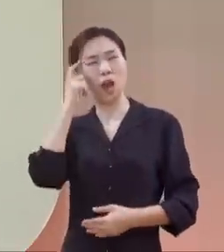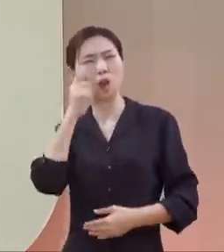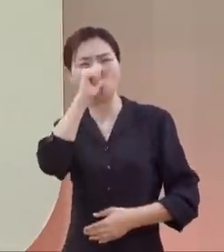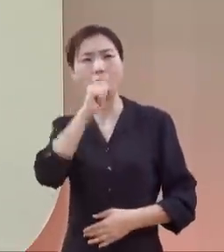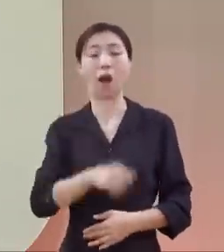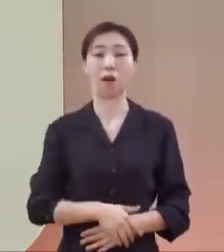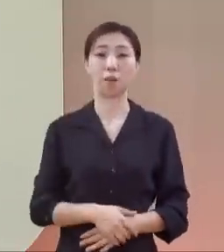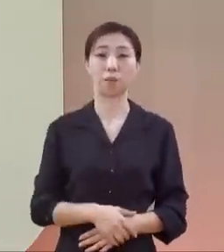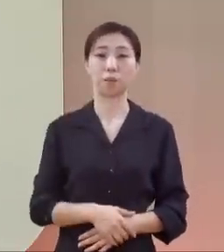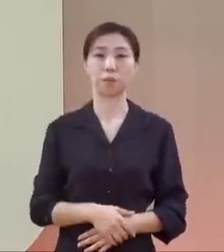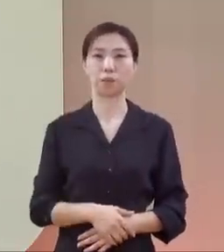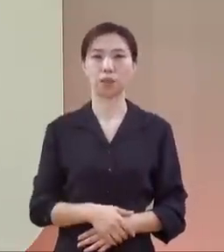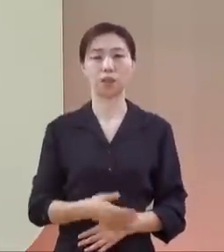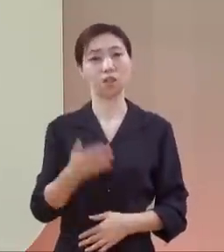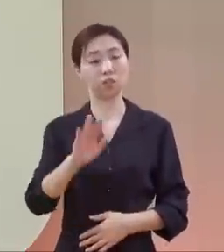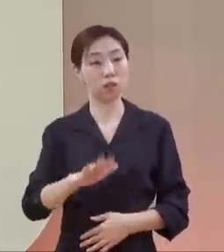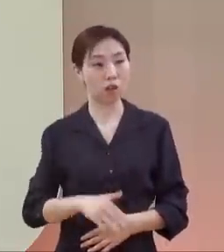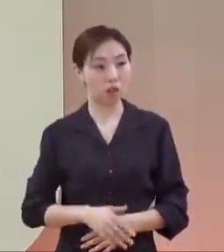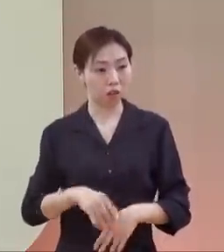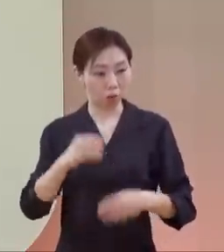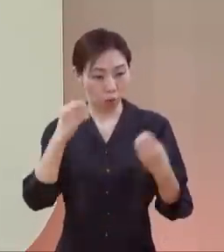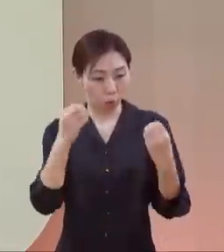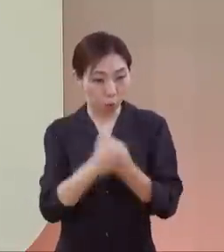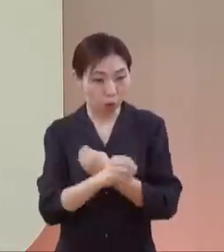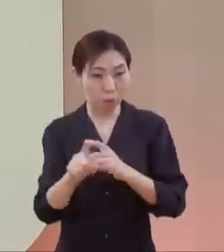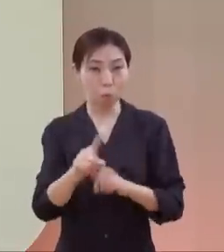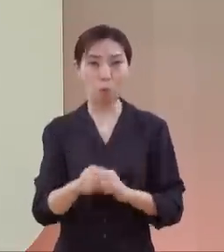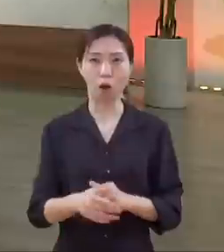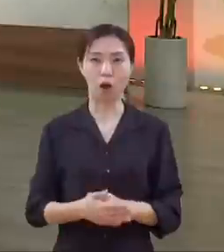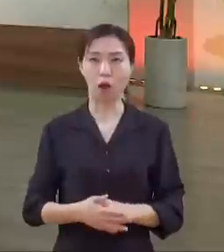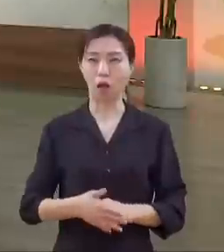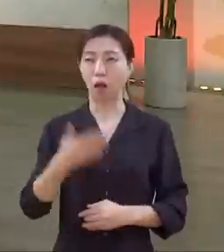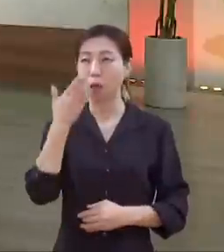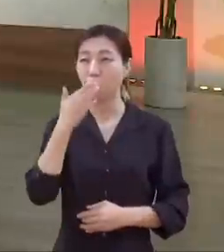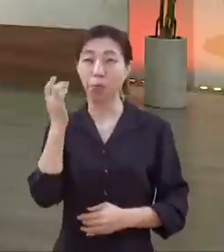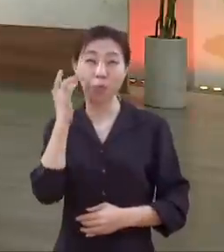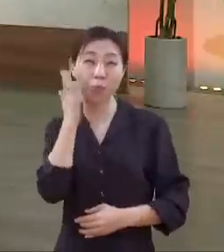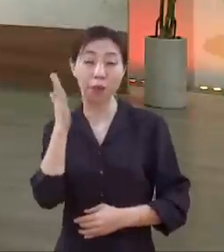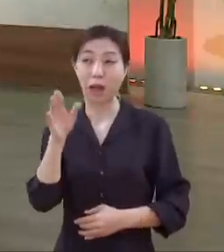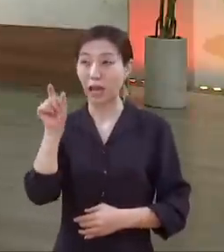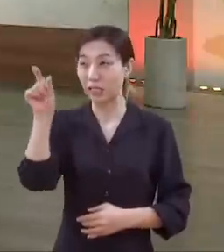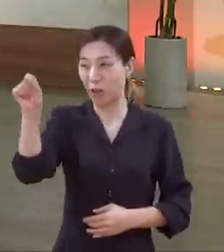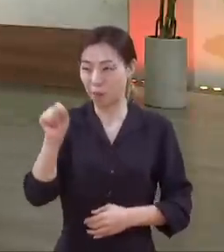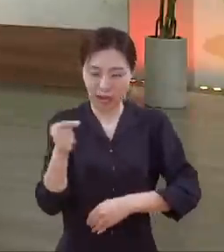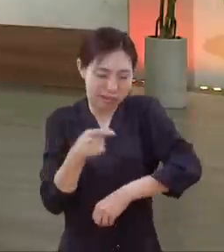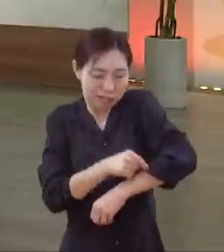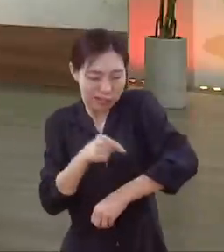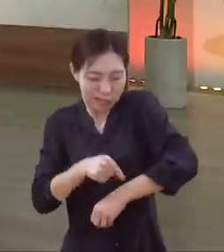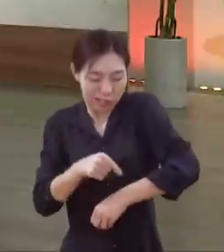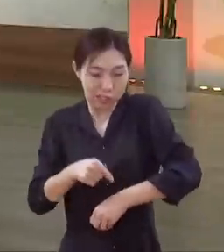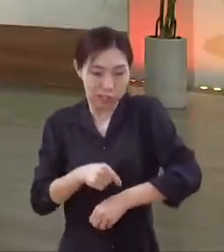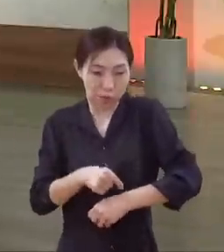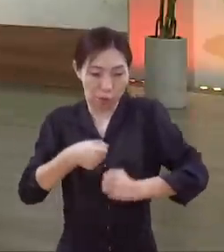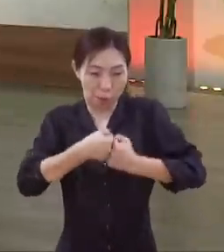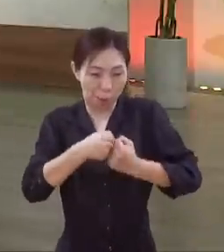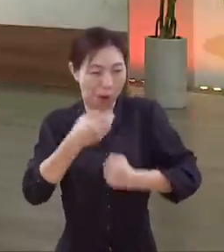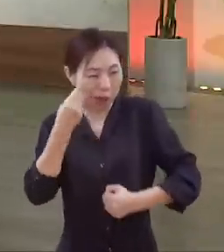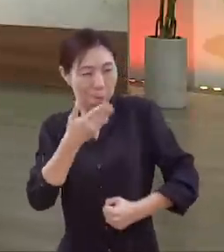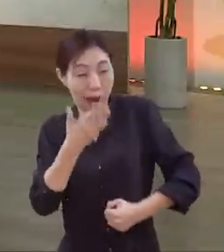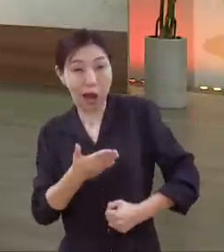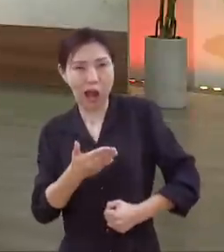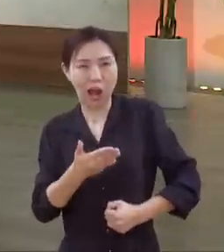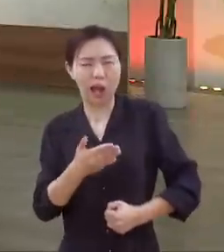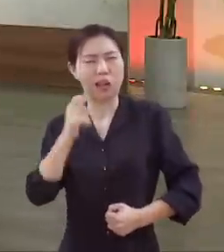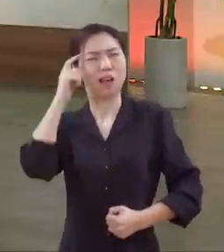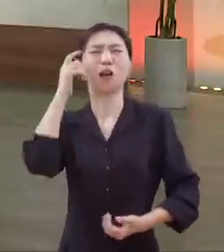나도 무릎 아픈데 나도 그냥 벌자마다가 봉침을 달겠다 이렇게 이제 엉뚱하게 생각하시면 안 된다라는